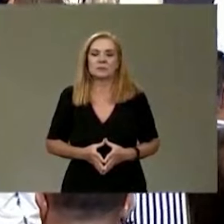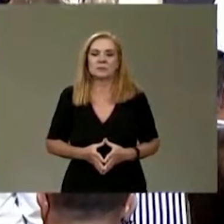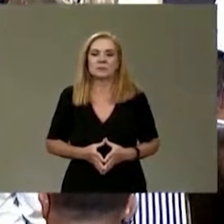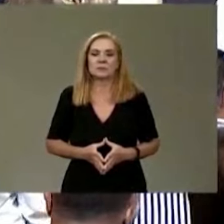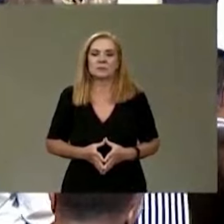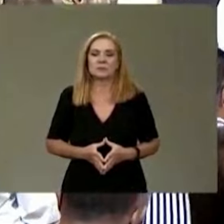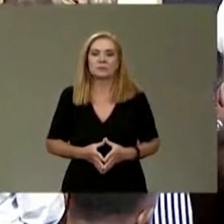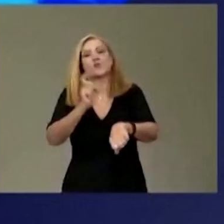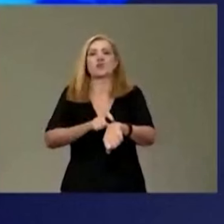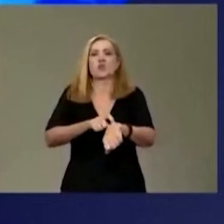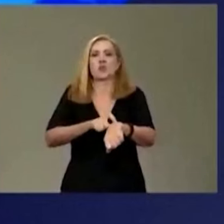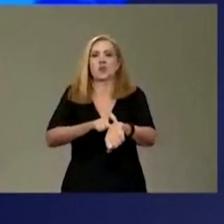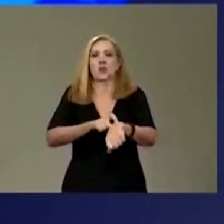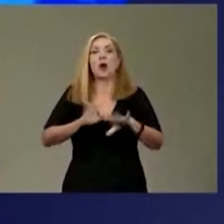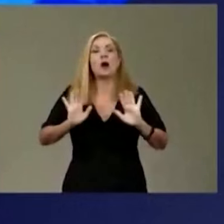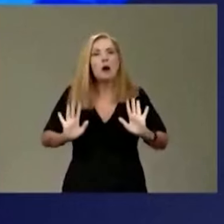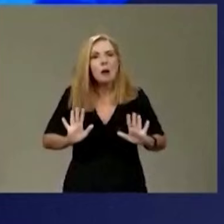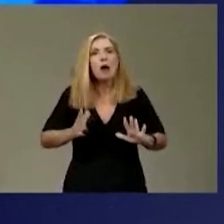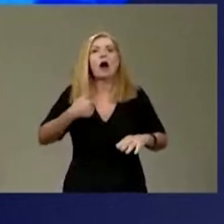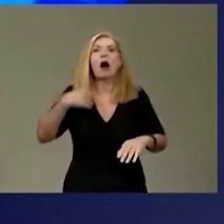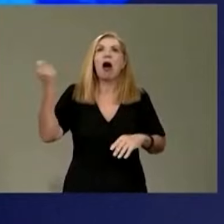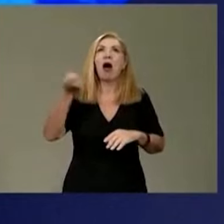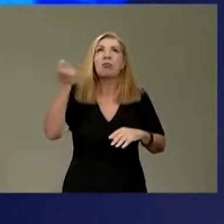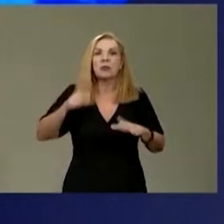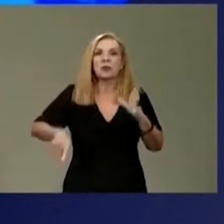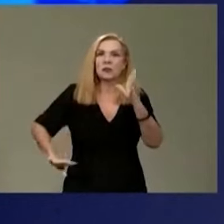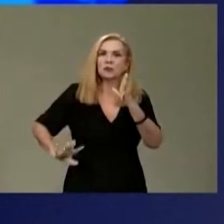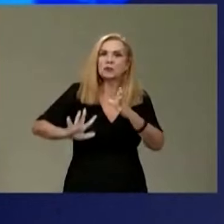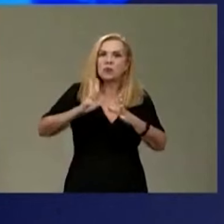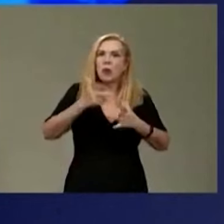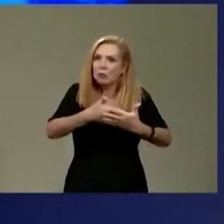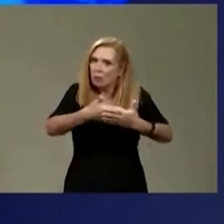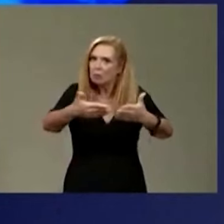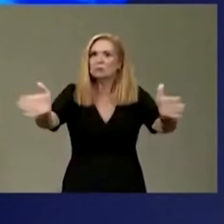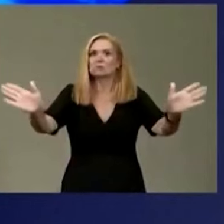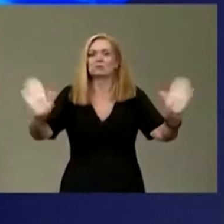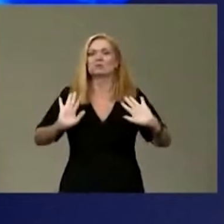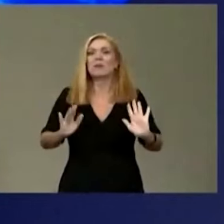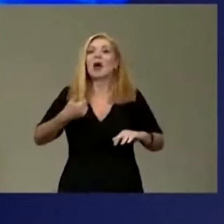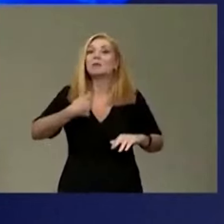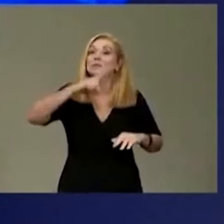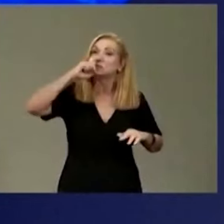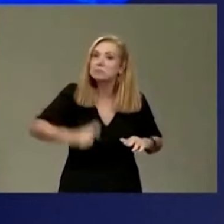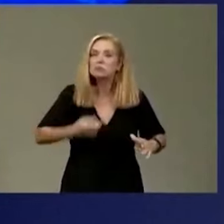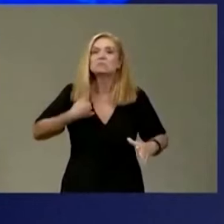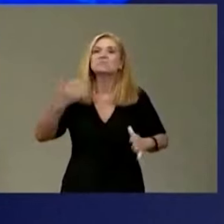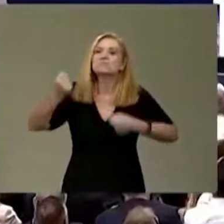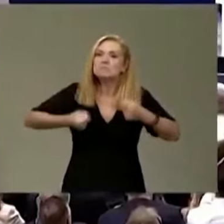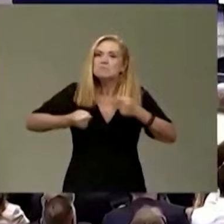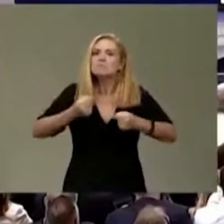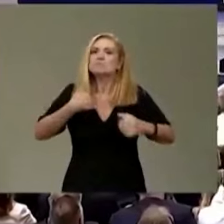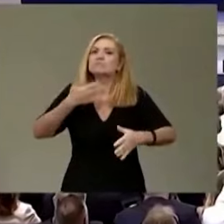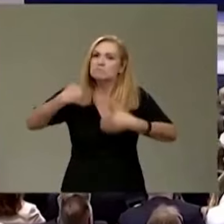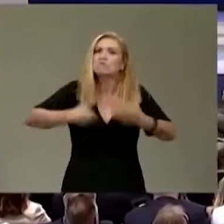Kërministri Grekirja Kosmicotakis premtoj të shtunë në rritjen e pensioneve, ulljën e taksave dhe kontributet e sigurimeve